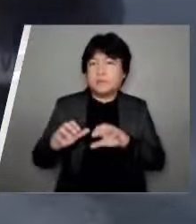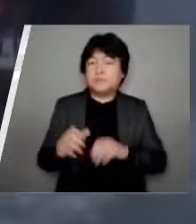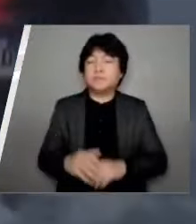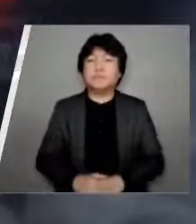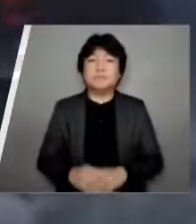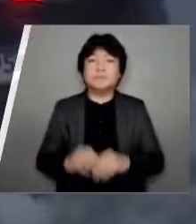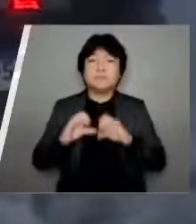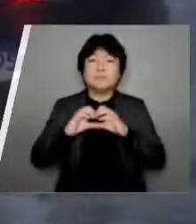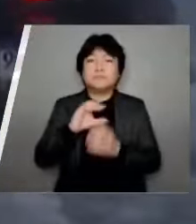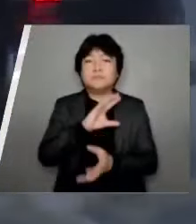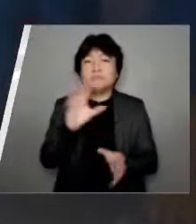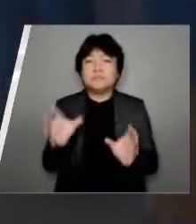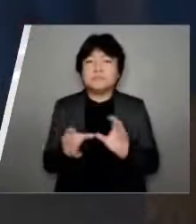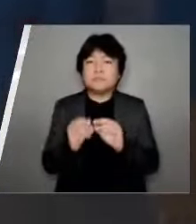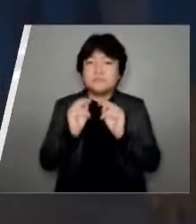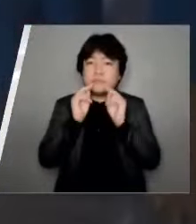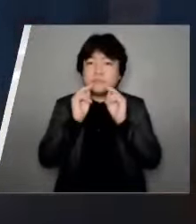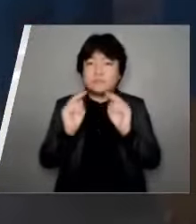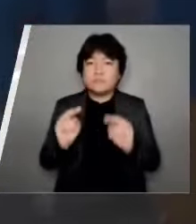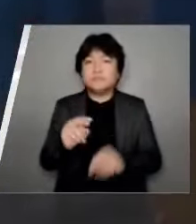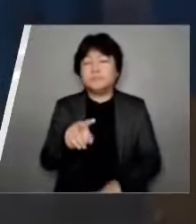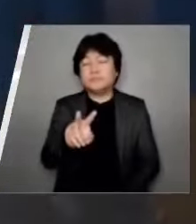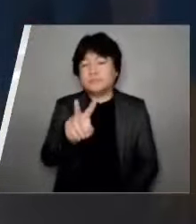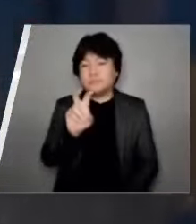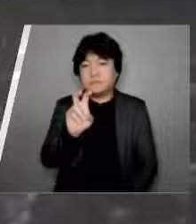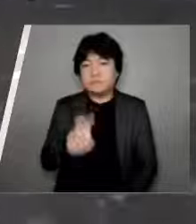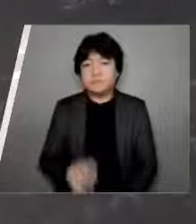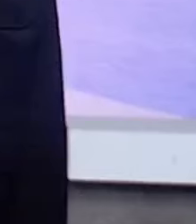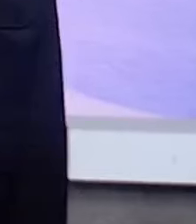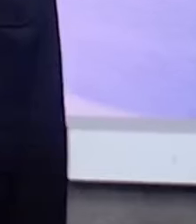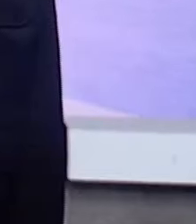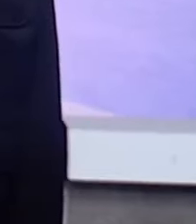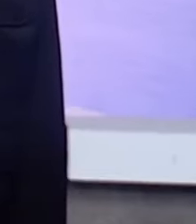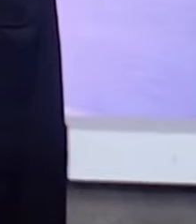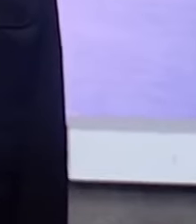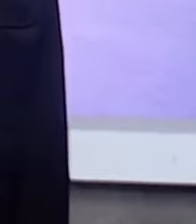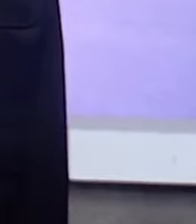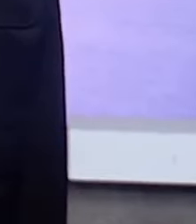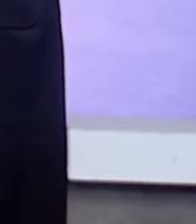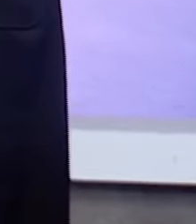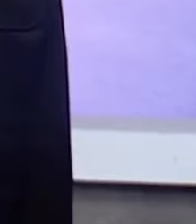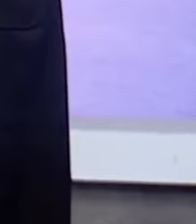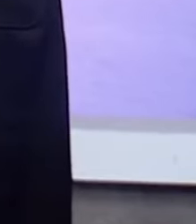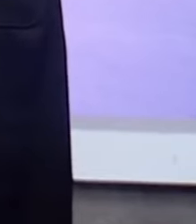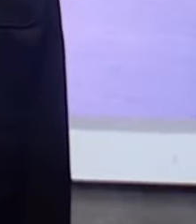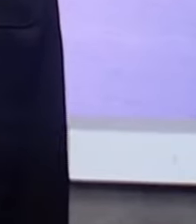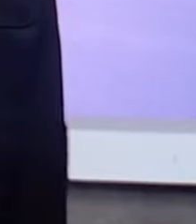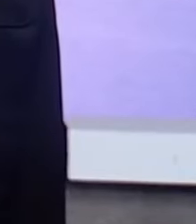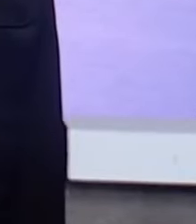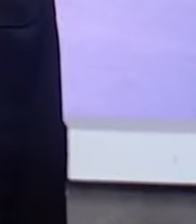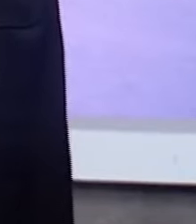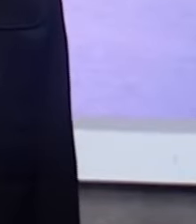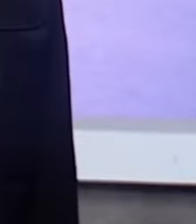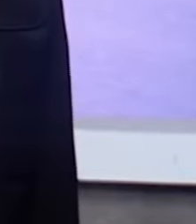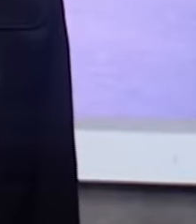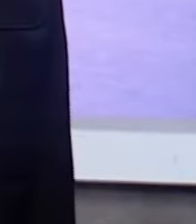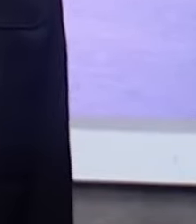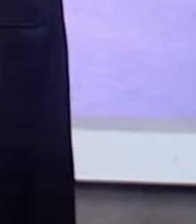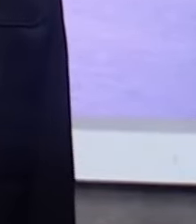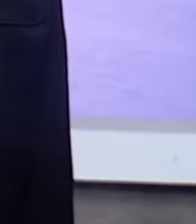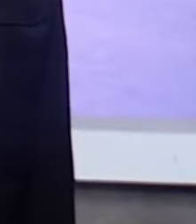News, John Consulta, ang inyong saksi. Mga kapuso, sama-sama tayo maging